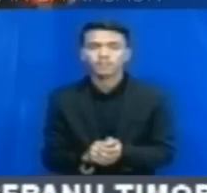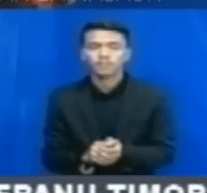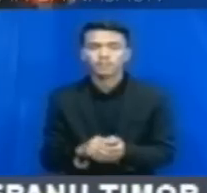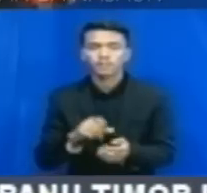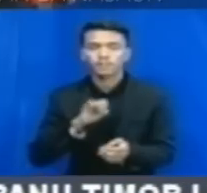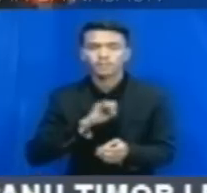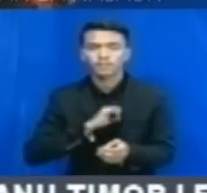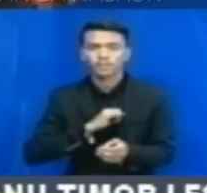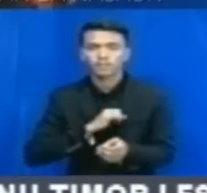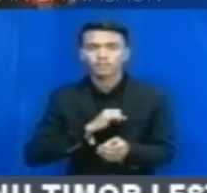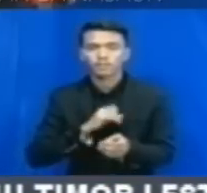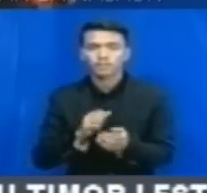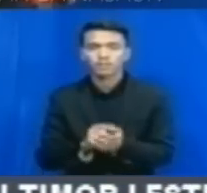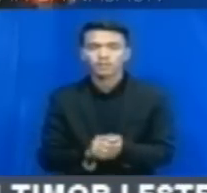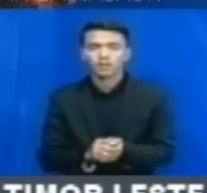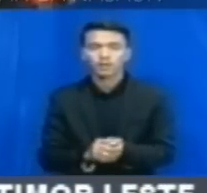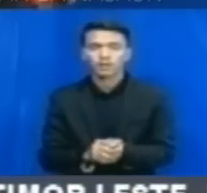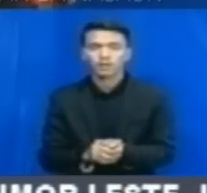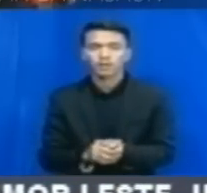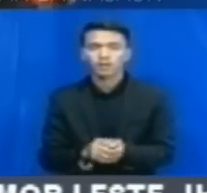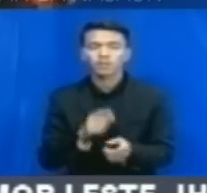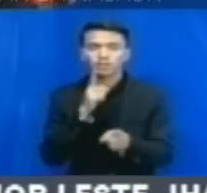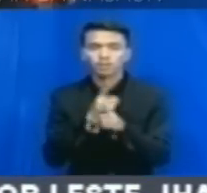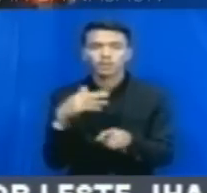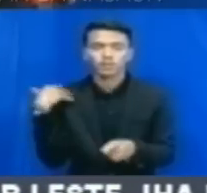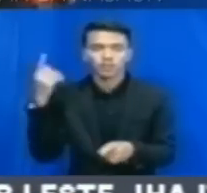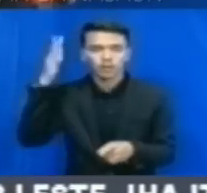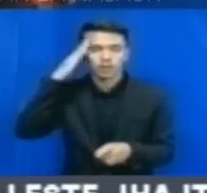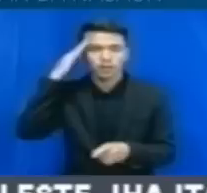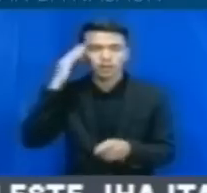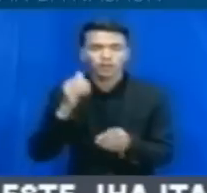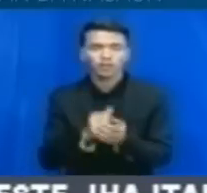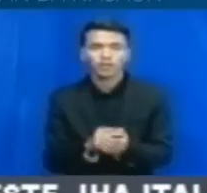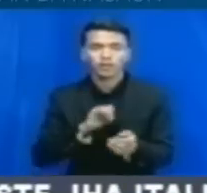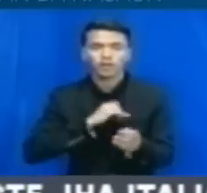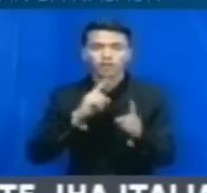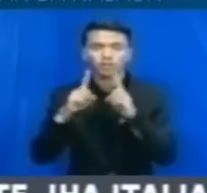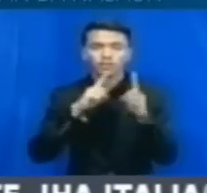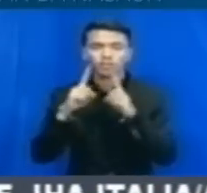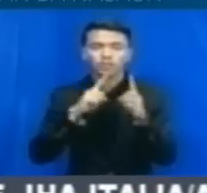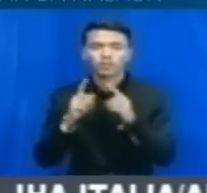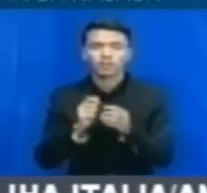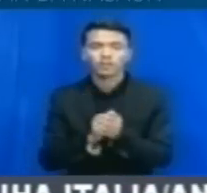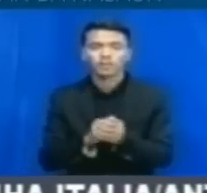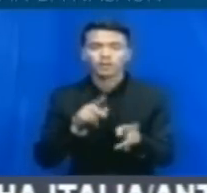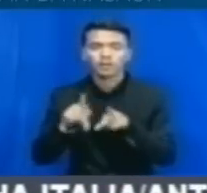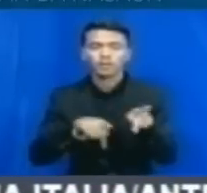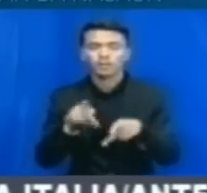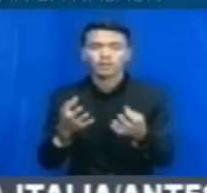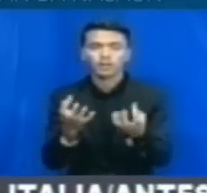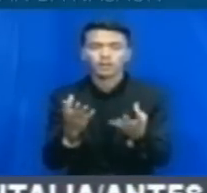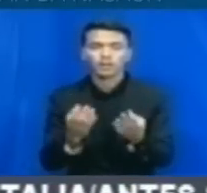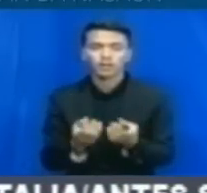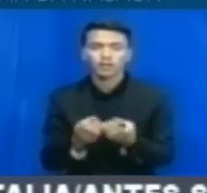Hanya sama defesa awas itu soven akademiko ni hanoi. Mas hau kuliah agora dau, hau kuliah kono balai, hala kuliah tuku kuliah turu emani akar ke le problem.